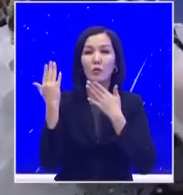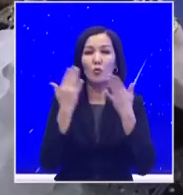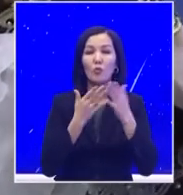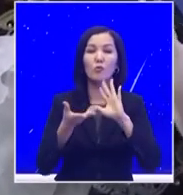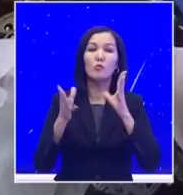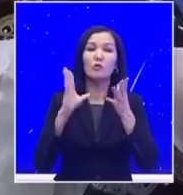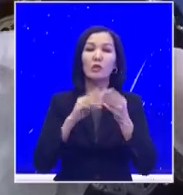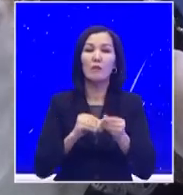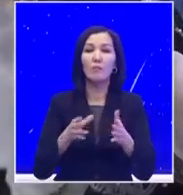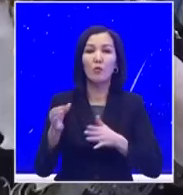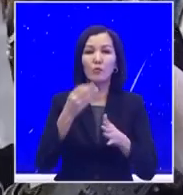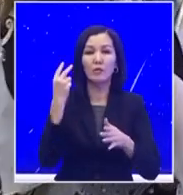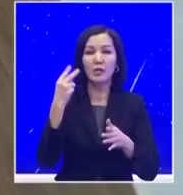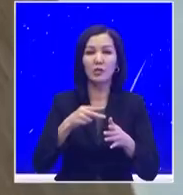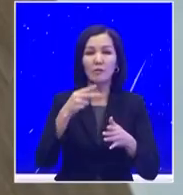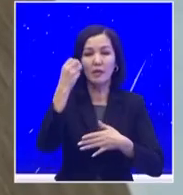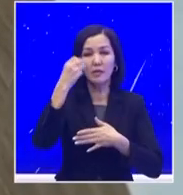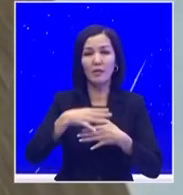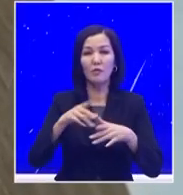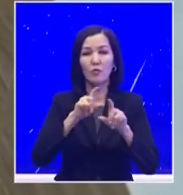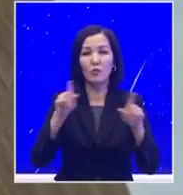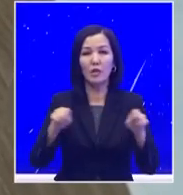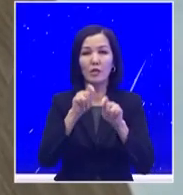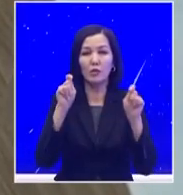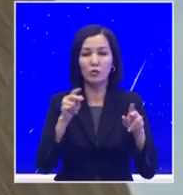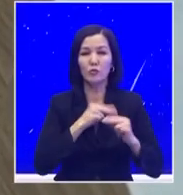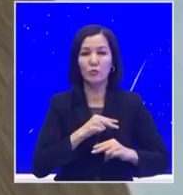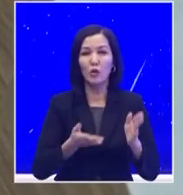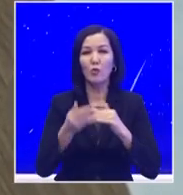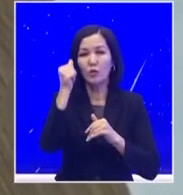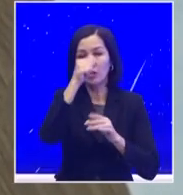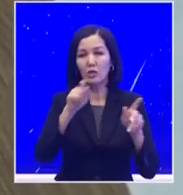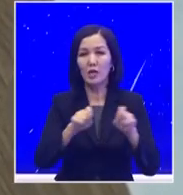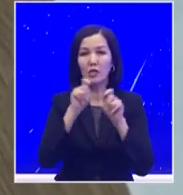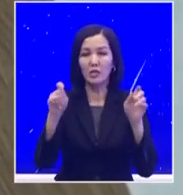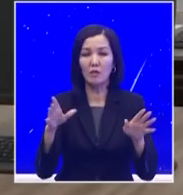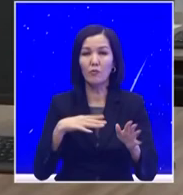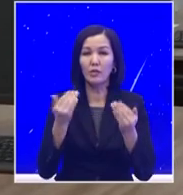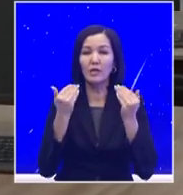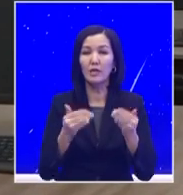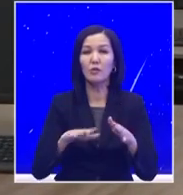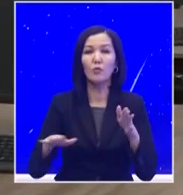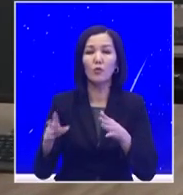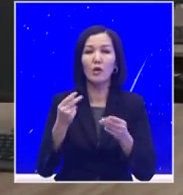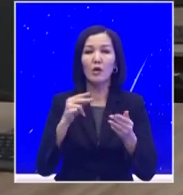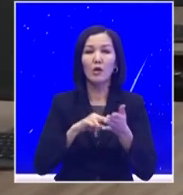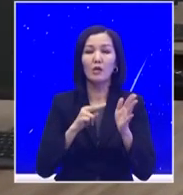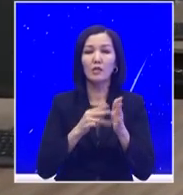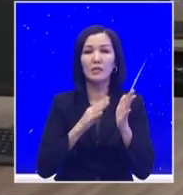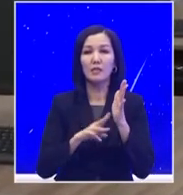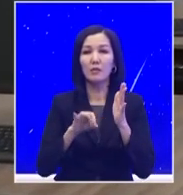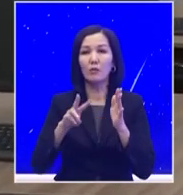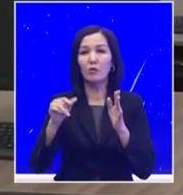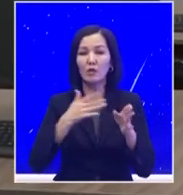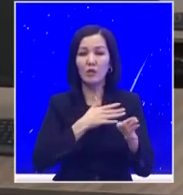облыста қазіргі күні 20 тіл орталығы жұмыс істейді. Оны өткен жылы қолданысқа берілген болатын. Оған өңір қазынасынан 80 миллион